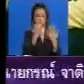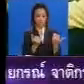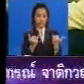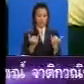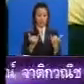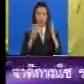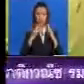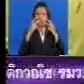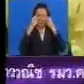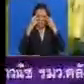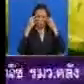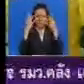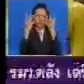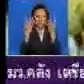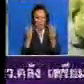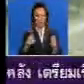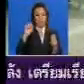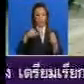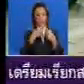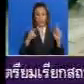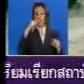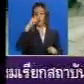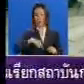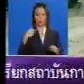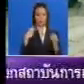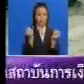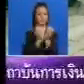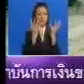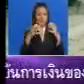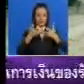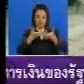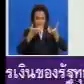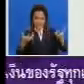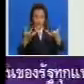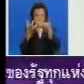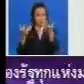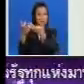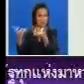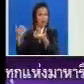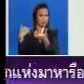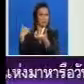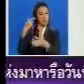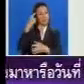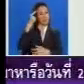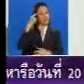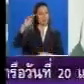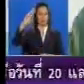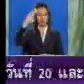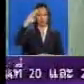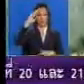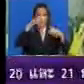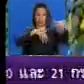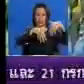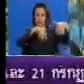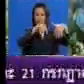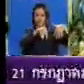ามสังคมไทยได้เกิดความแตกแยกทางความคิดขึ้นกิจกรรมของลูกเสือชาวบ้านจึงน่าจะเป็นส่วนช่วยเสริมในการสร้างความ